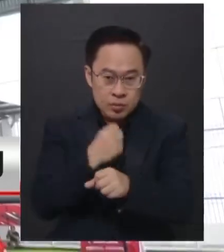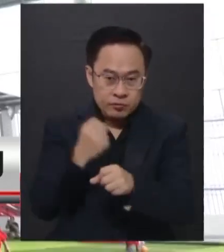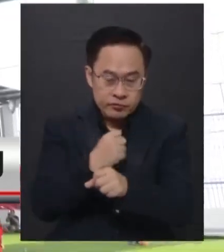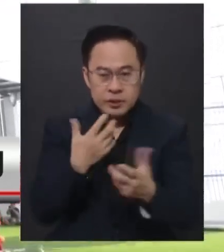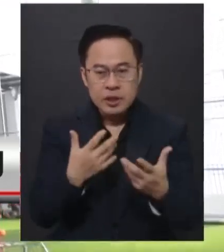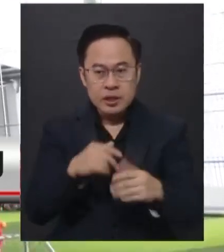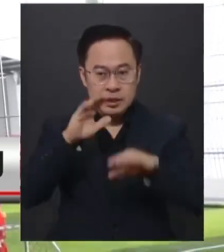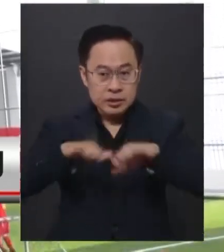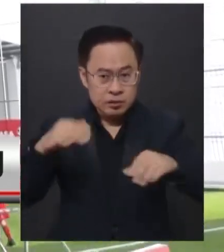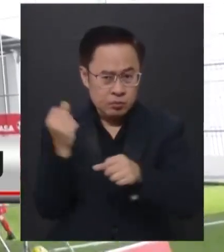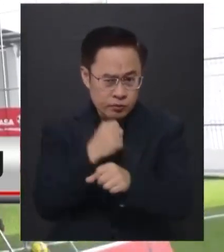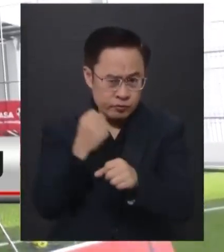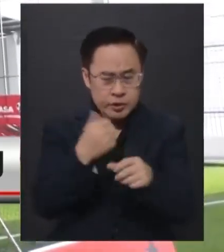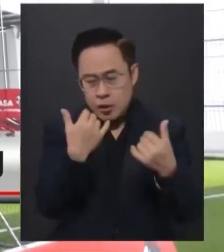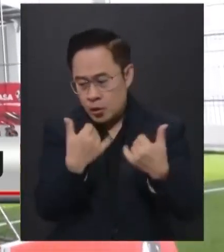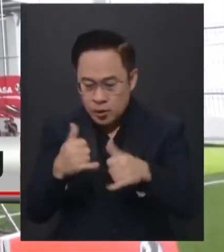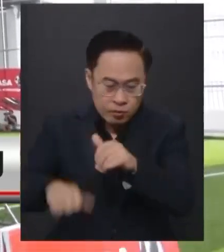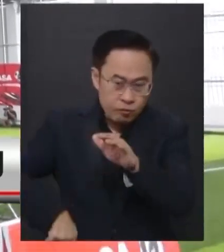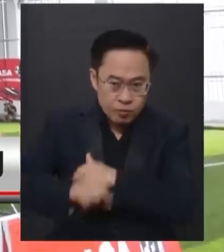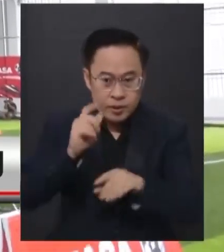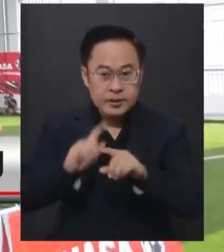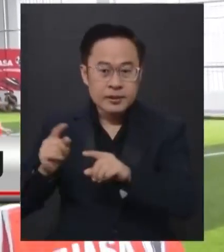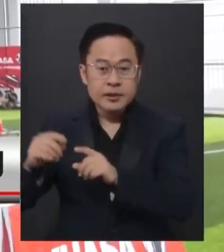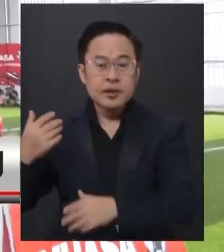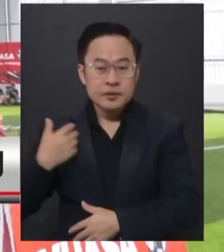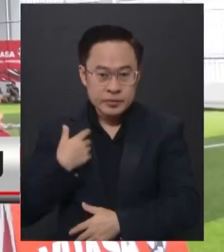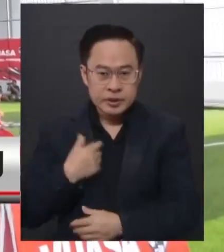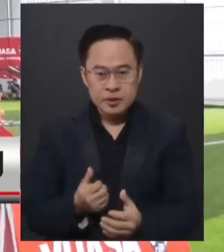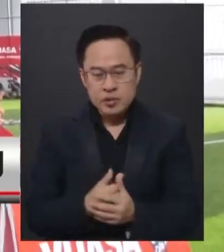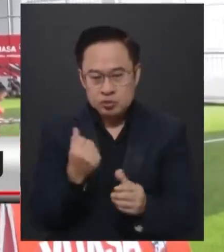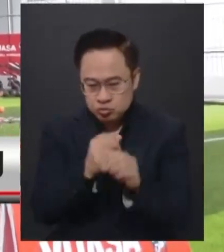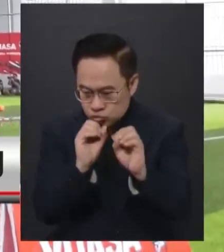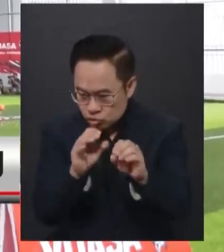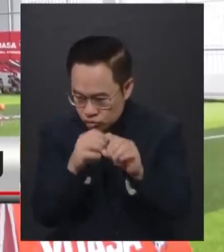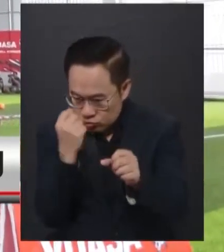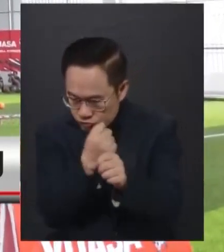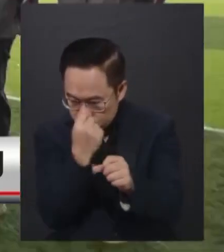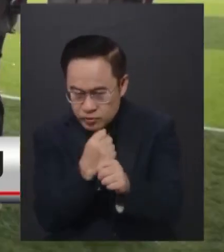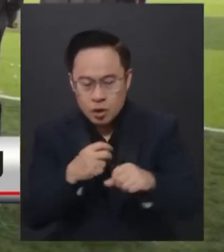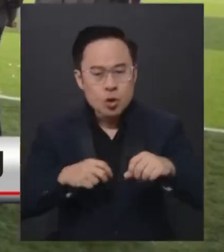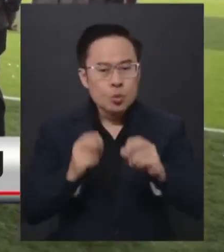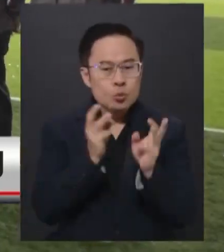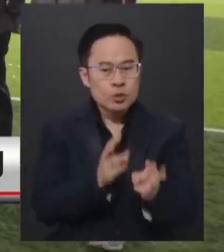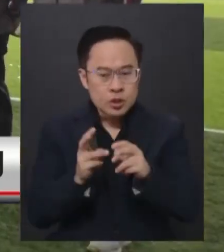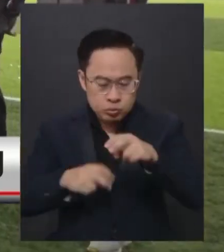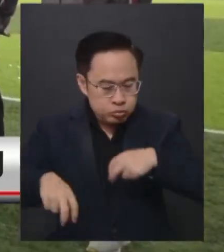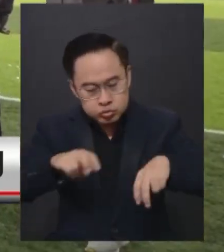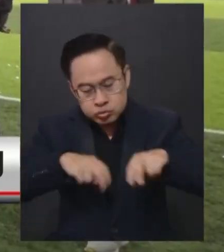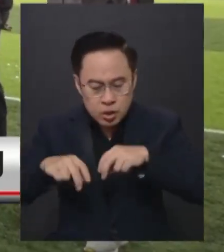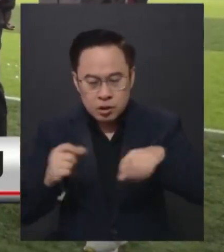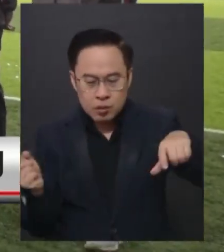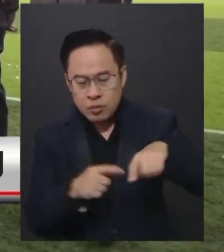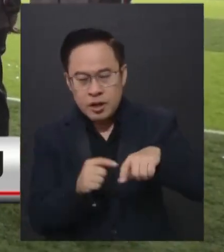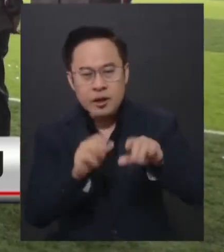าร่วมกิจกรรมกันเยอะค่ะแล้วก็นี่เลยเป็นการฝึกสอนที่เข้มข้นนะทั้งด้านของโค้ชโย่งแล้วก็รวมถึงพี่ตีด้วยค่